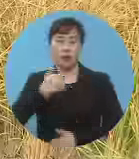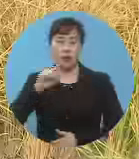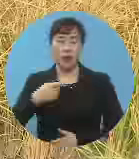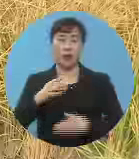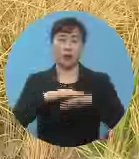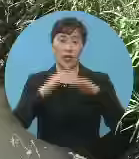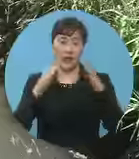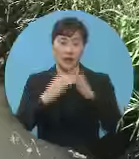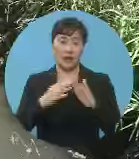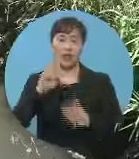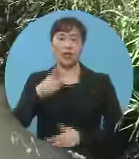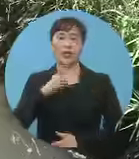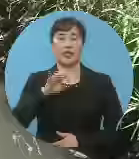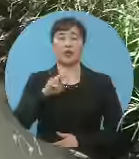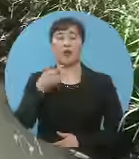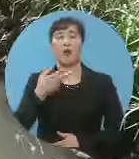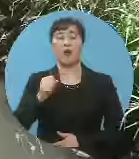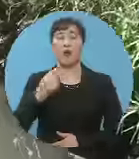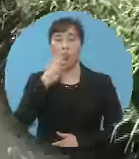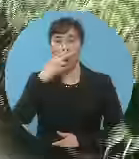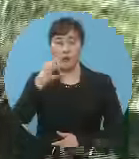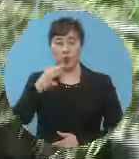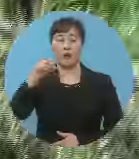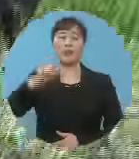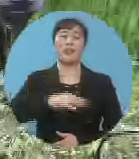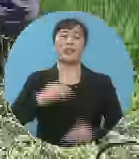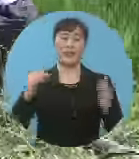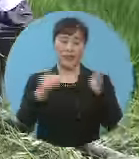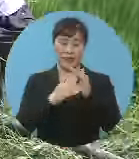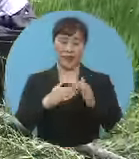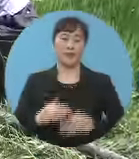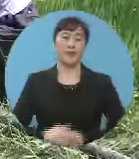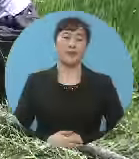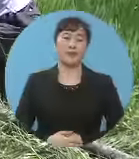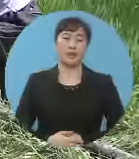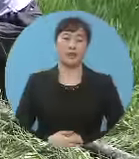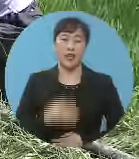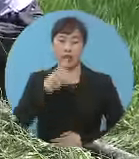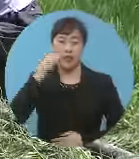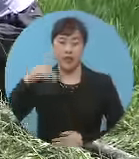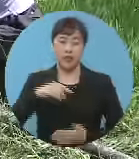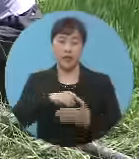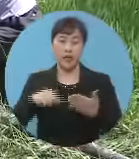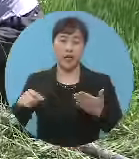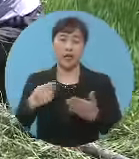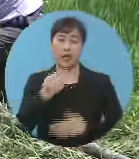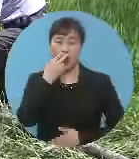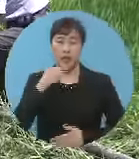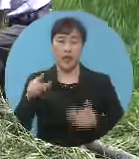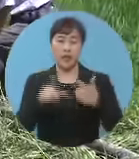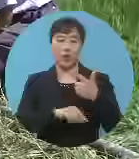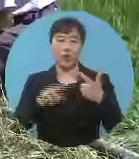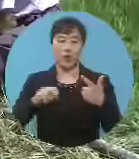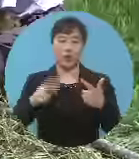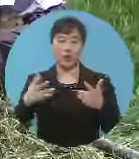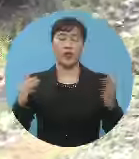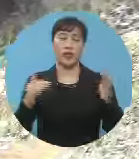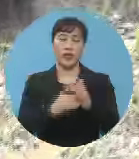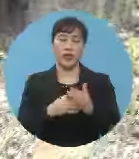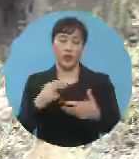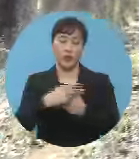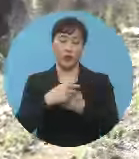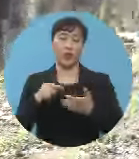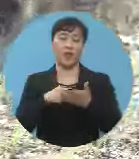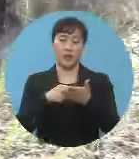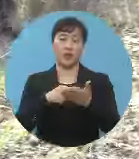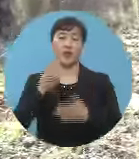농가에서 242억 원의 보험금을 받았습니다. 벼 재해보험은 오는 6월 29일까지 농협에